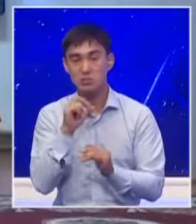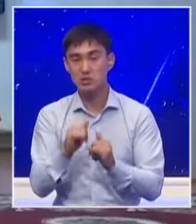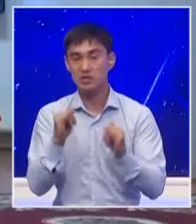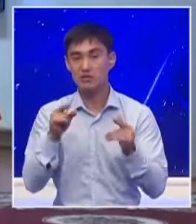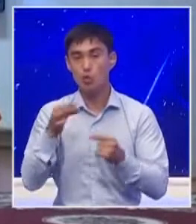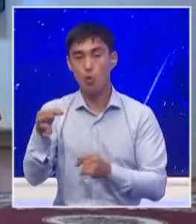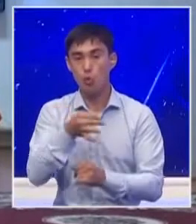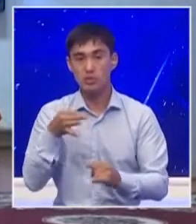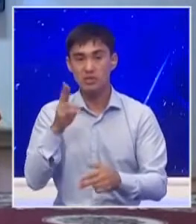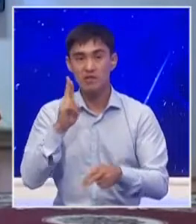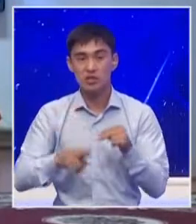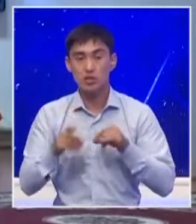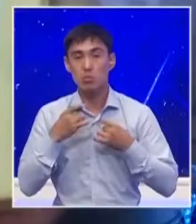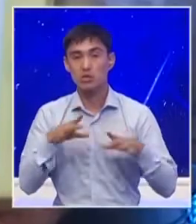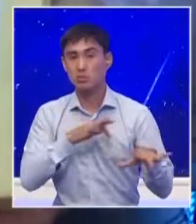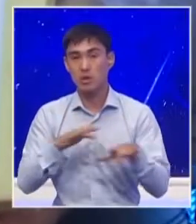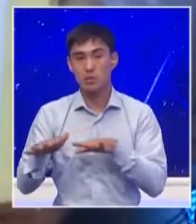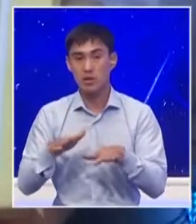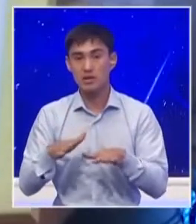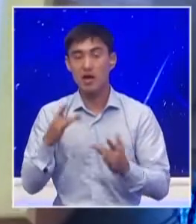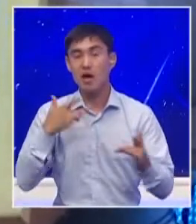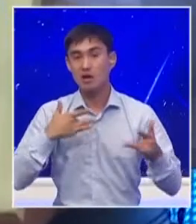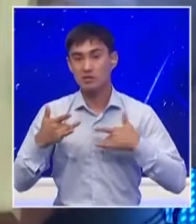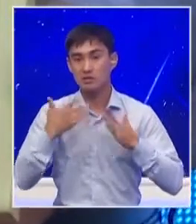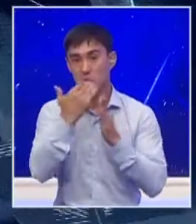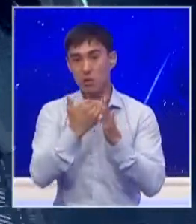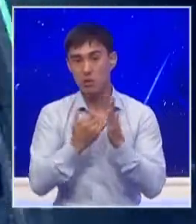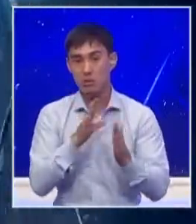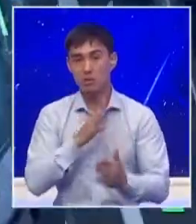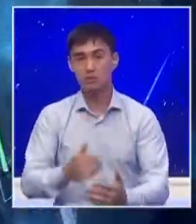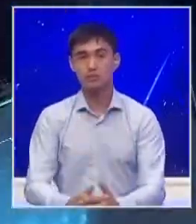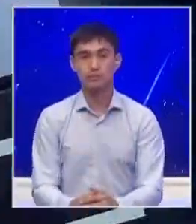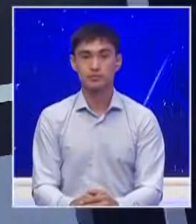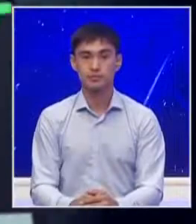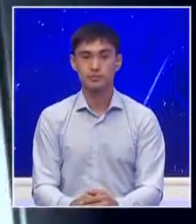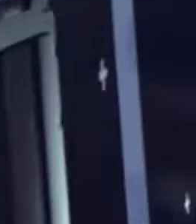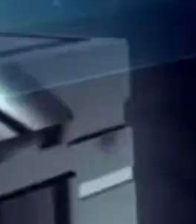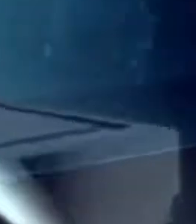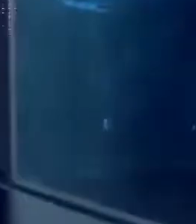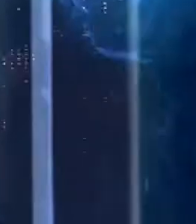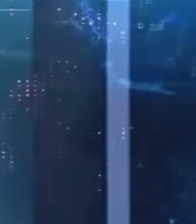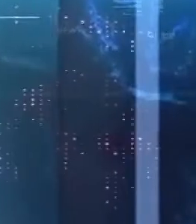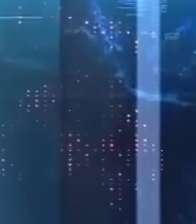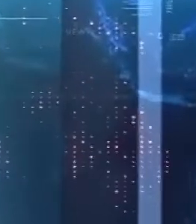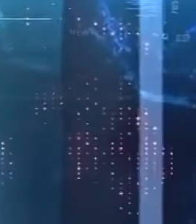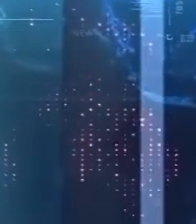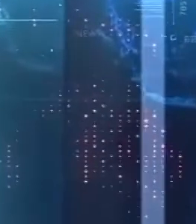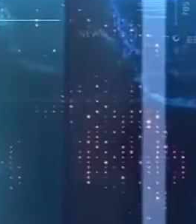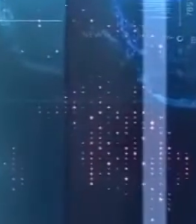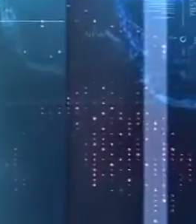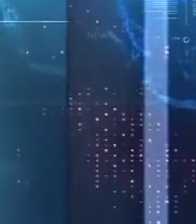области завершилось праздничное мероприятие концертной программой надежда белова ум от homepure жан дуй 7 телеканал